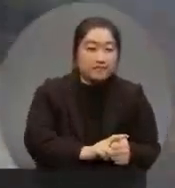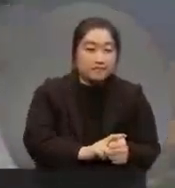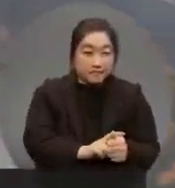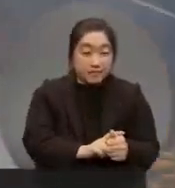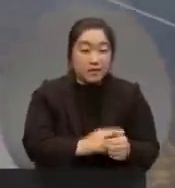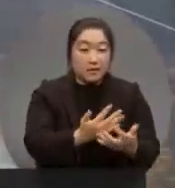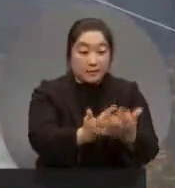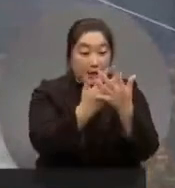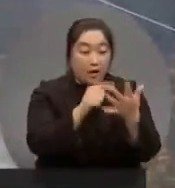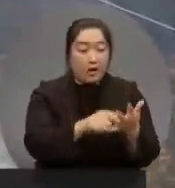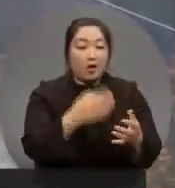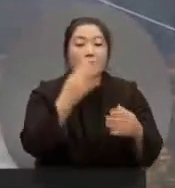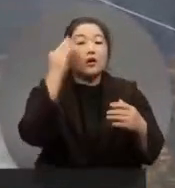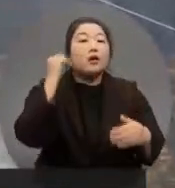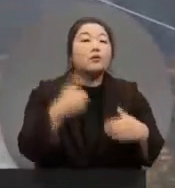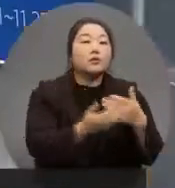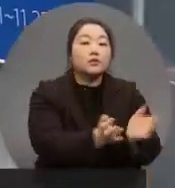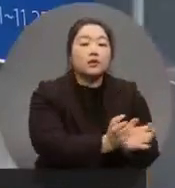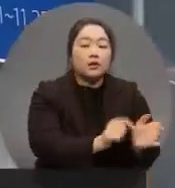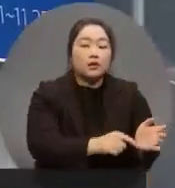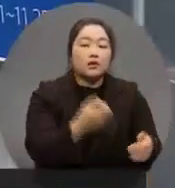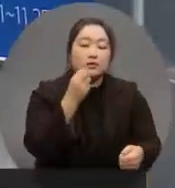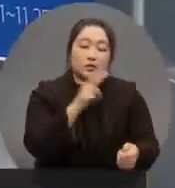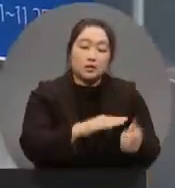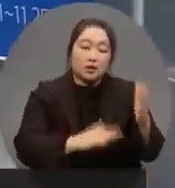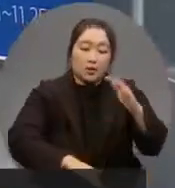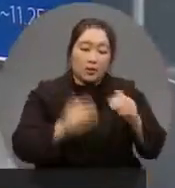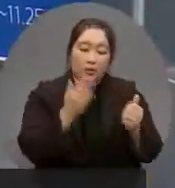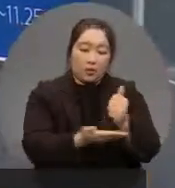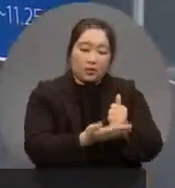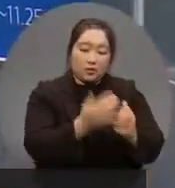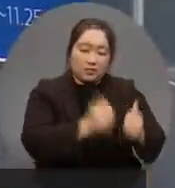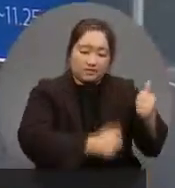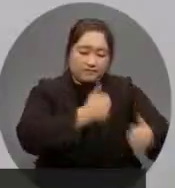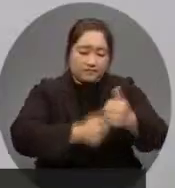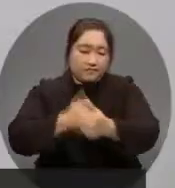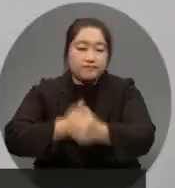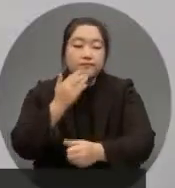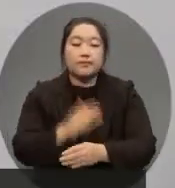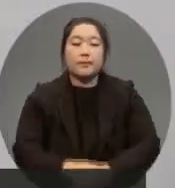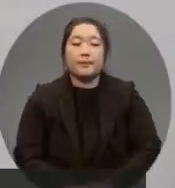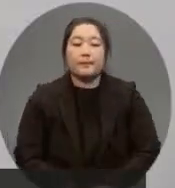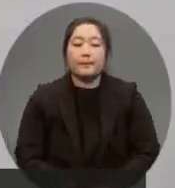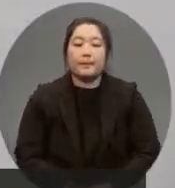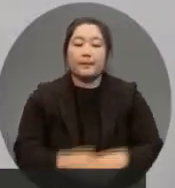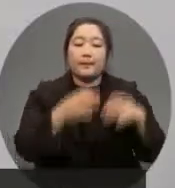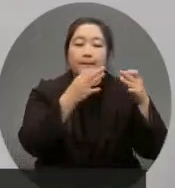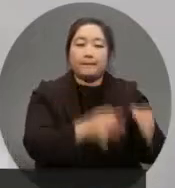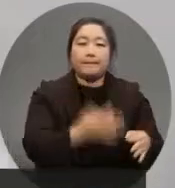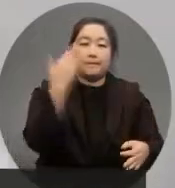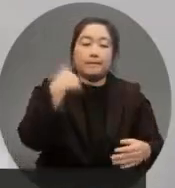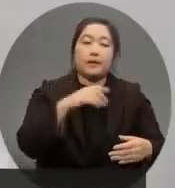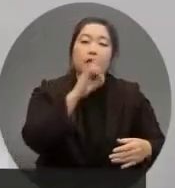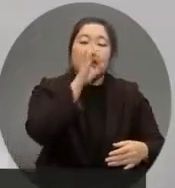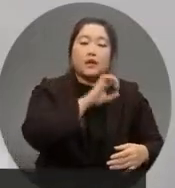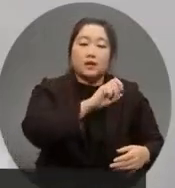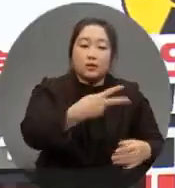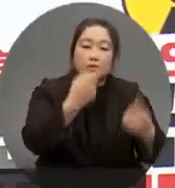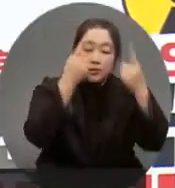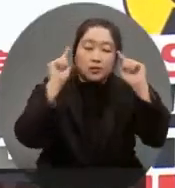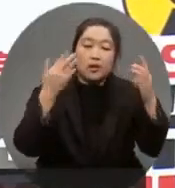있는 더불어민주당에선 이미 공천 경쟁에 불이 붙었습니다. 김재홍 전 강릉영동대